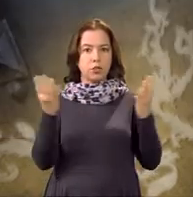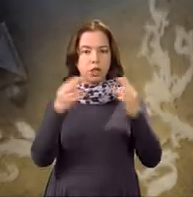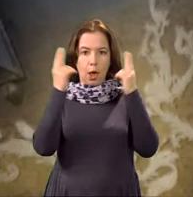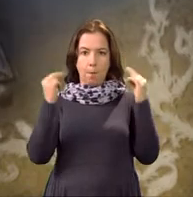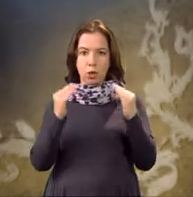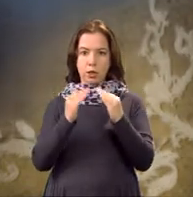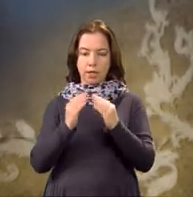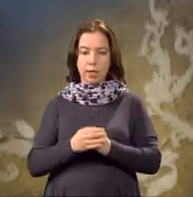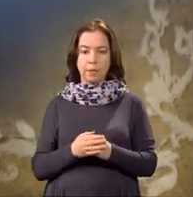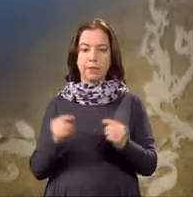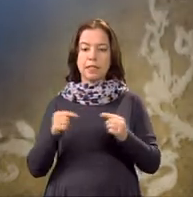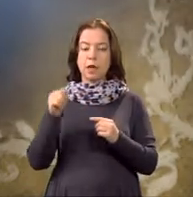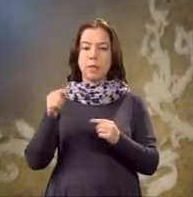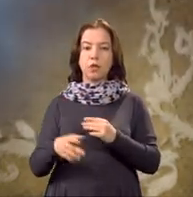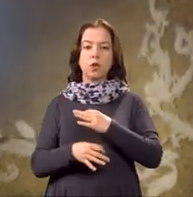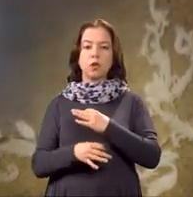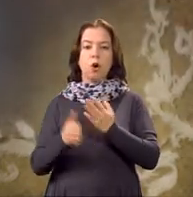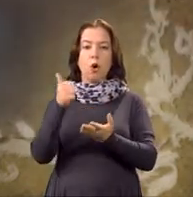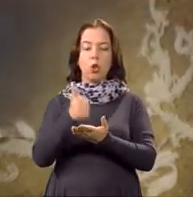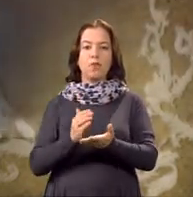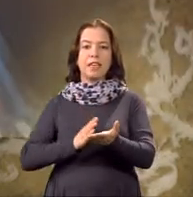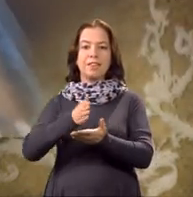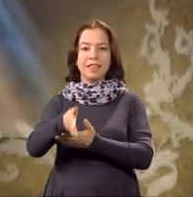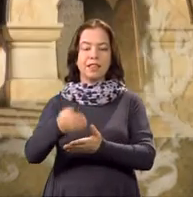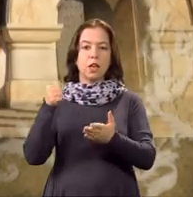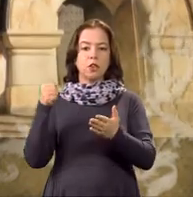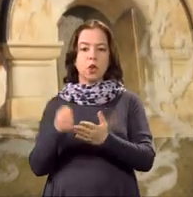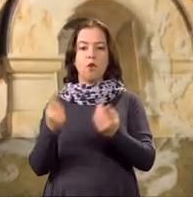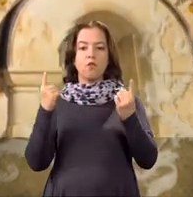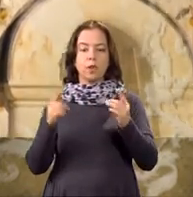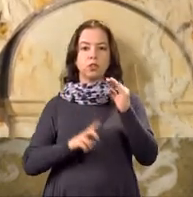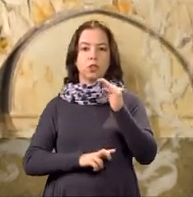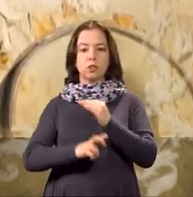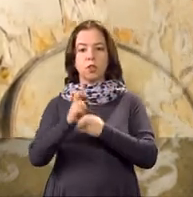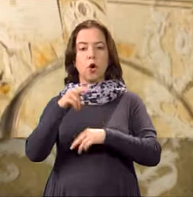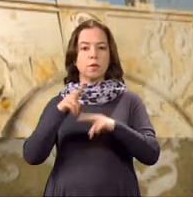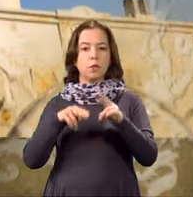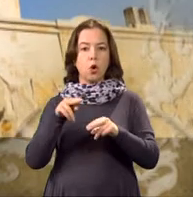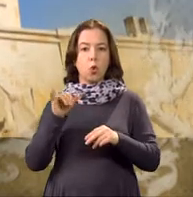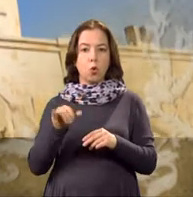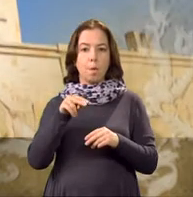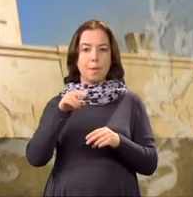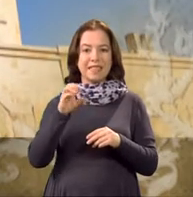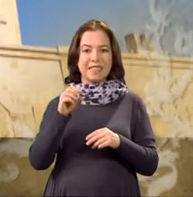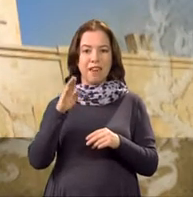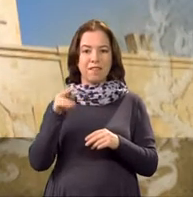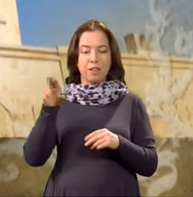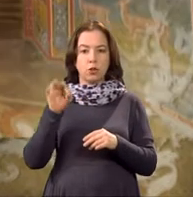Саме тут урочистий вхід до величної церкви, збудованої в псевдо-романському